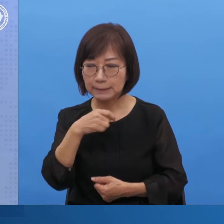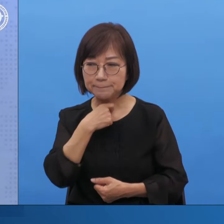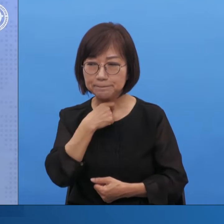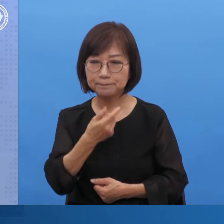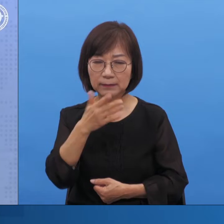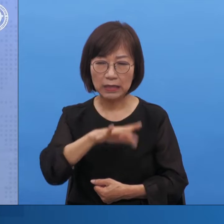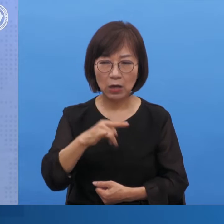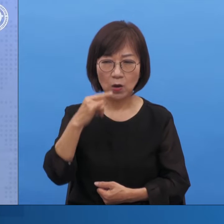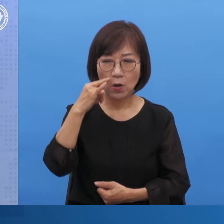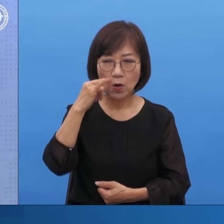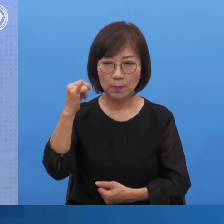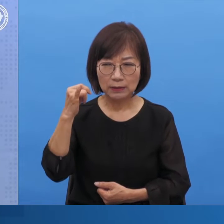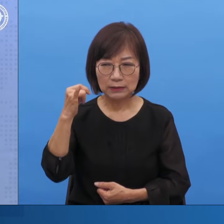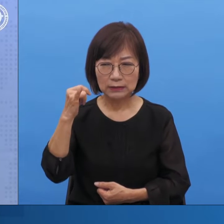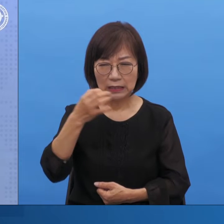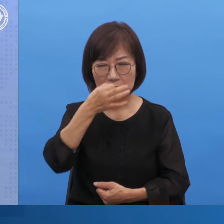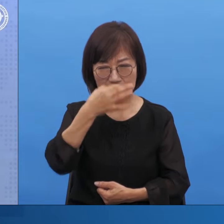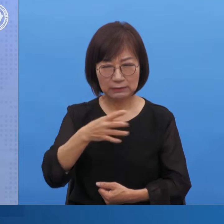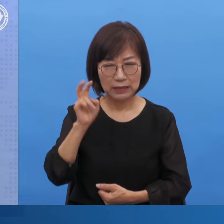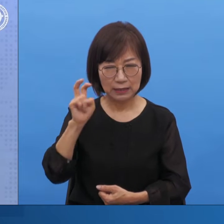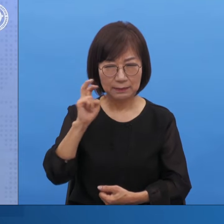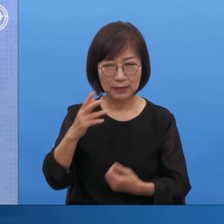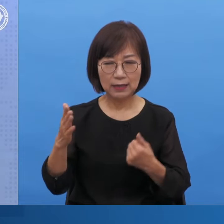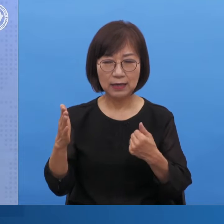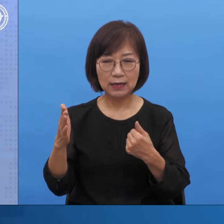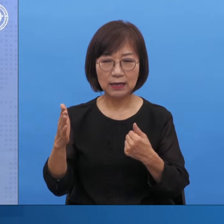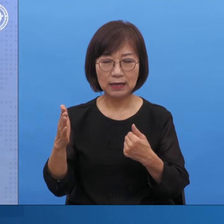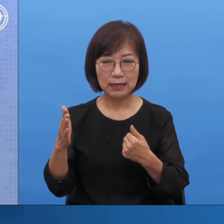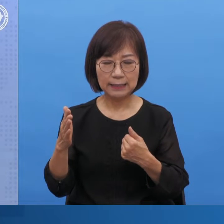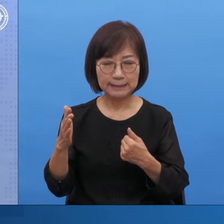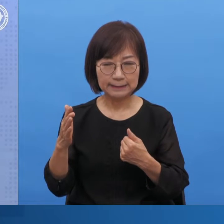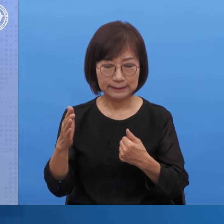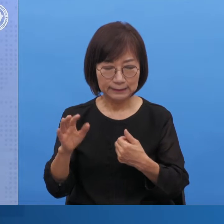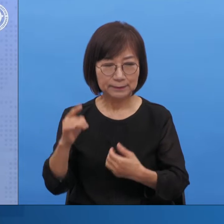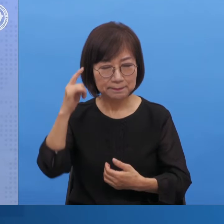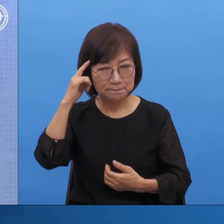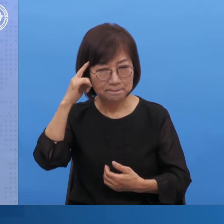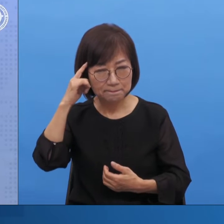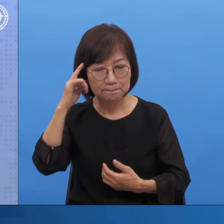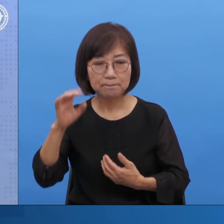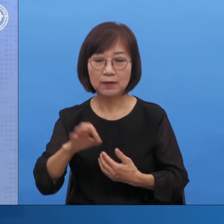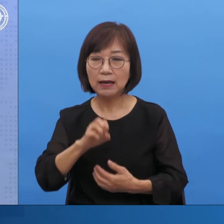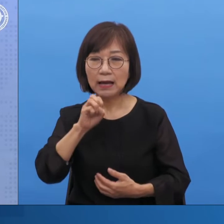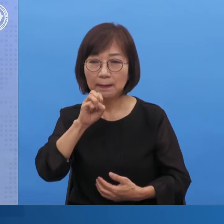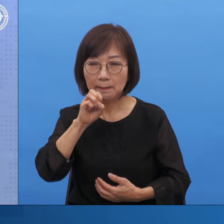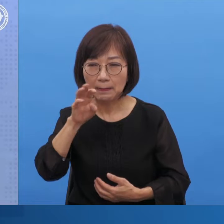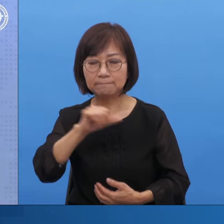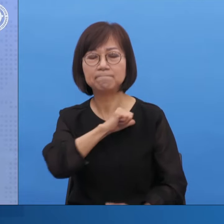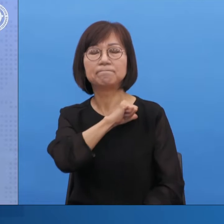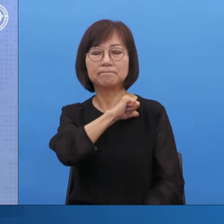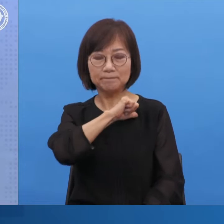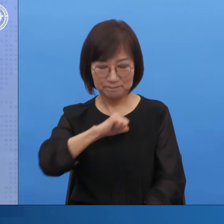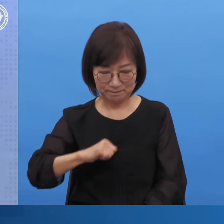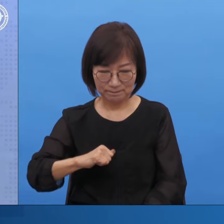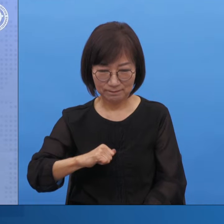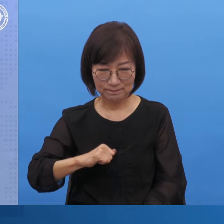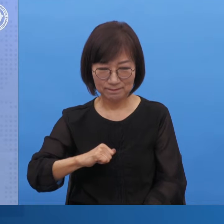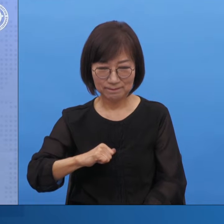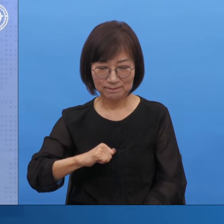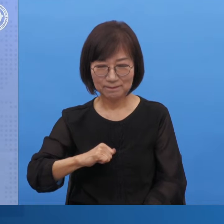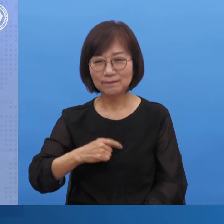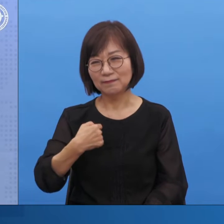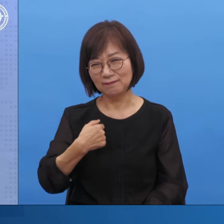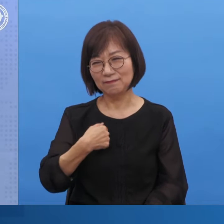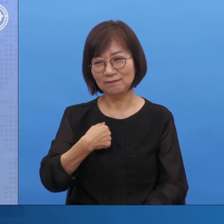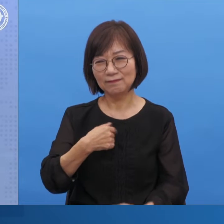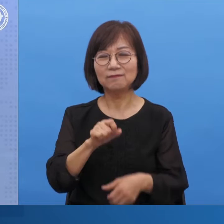하는 거는 잘해요. 딴 거는 못해도요. I have very quick sense. So if my parent or if somebody is going through hardship, even if I am going through hardship, I don't